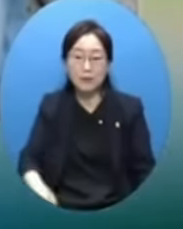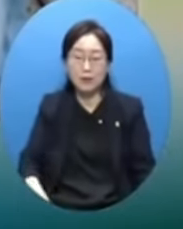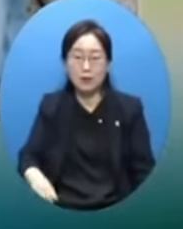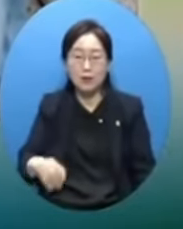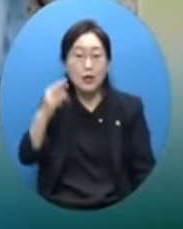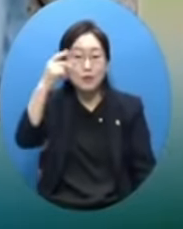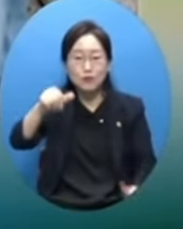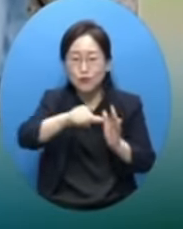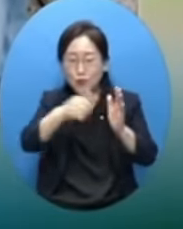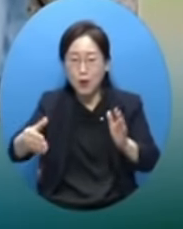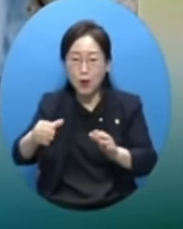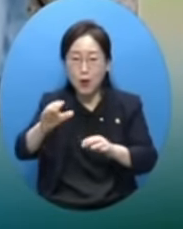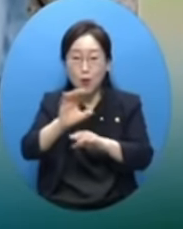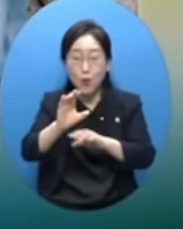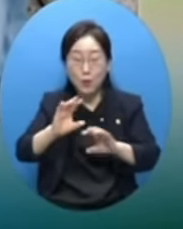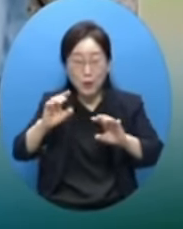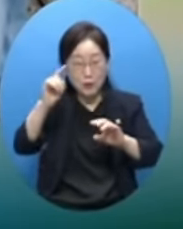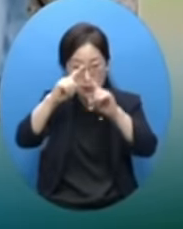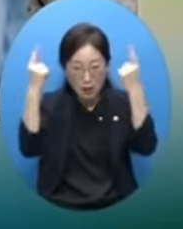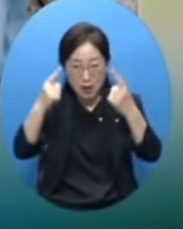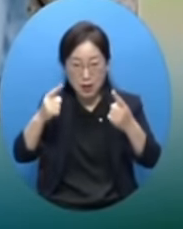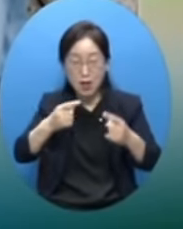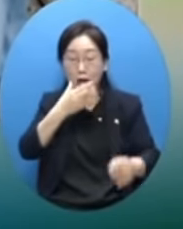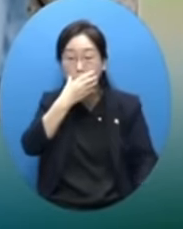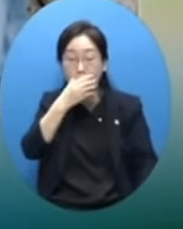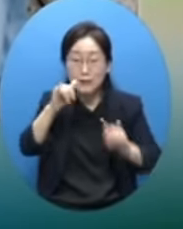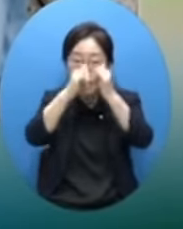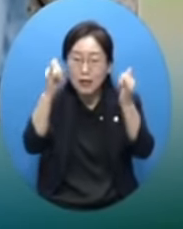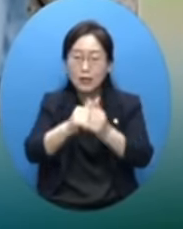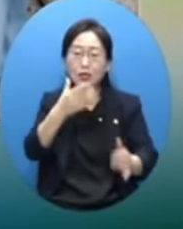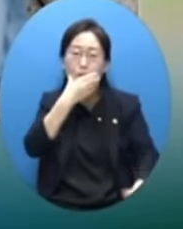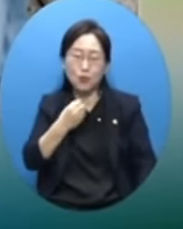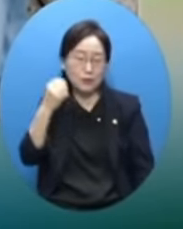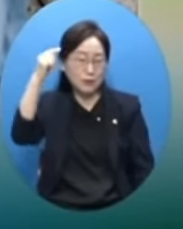콜롬비아 대학교에서 사회복지대학원에서 입학하여